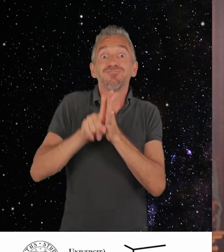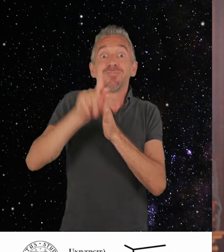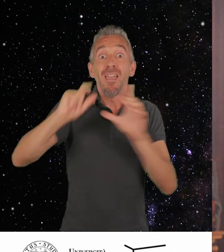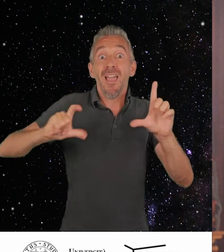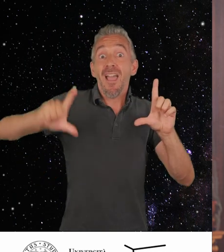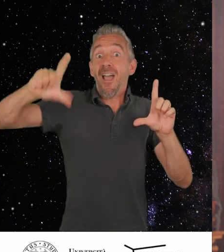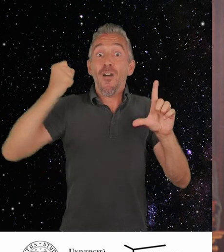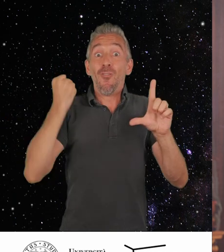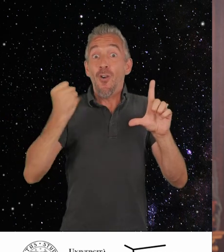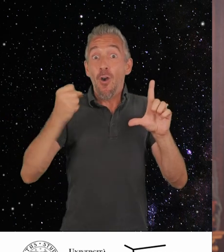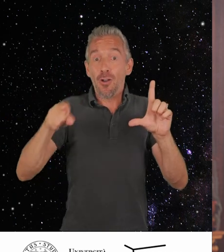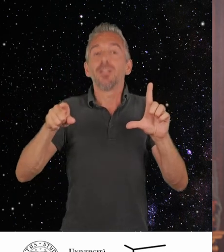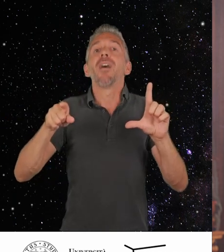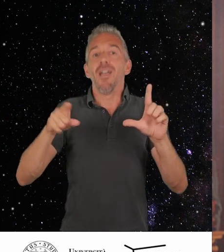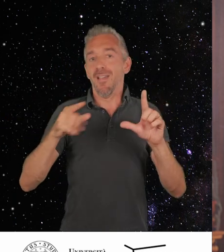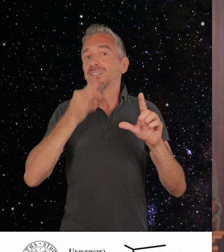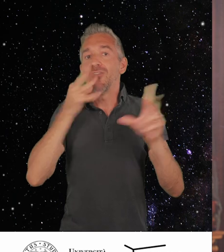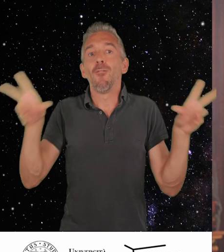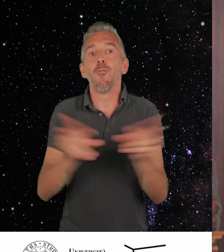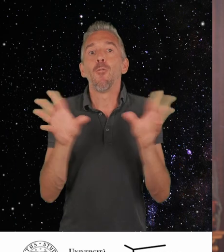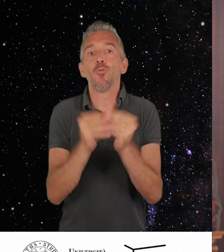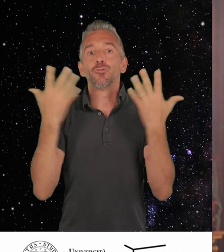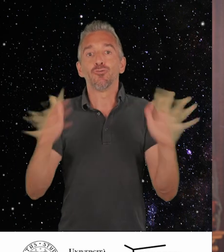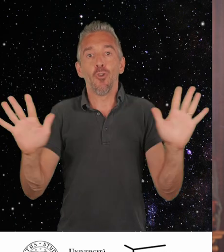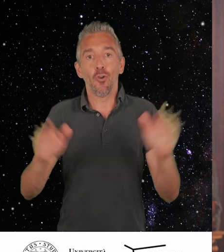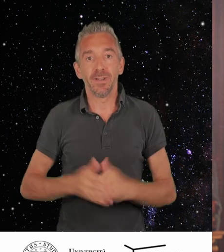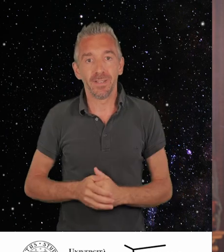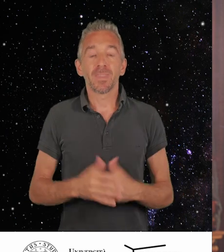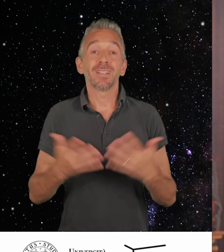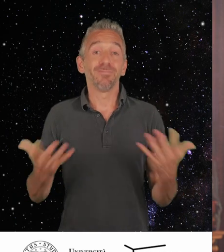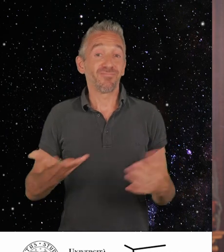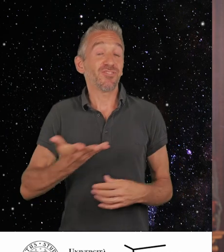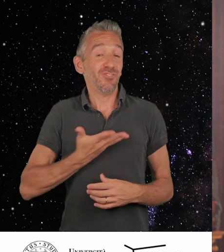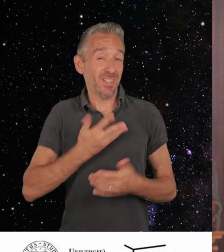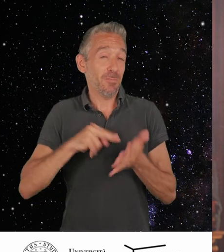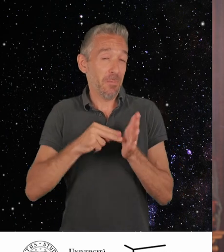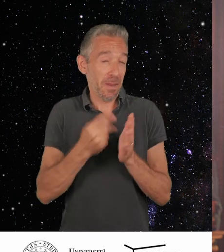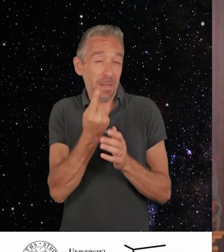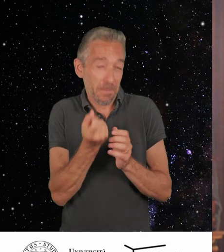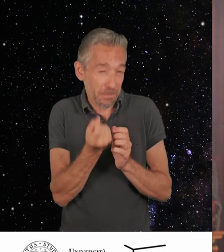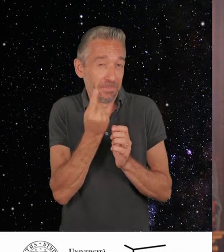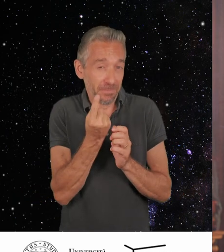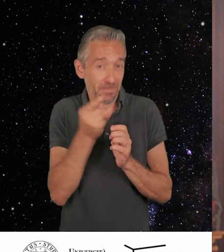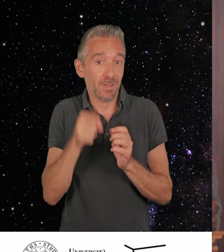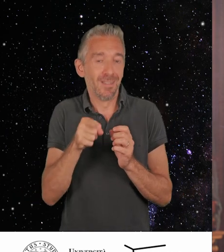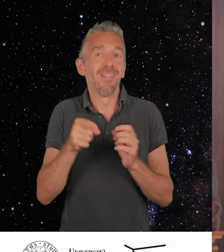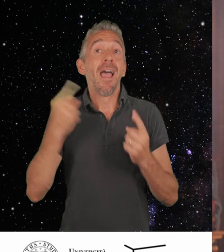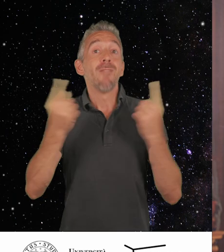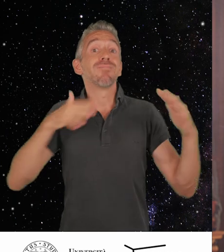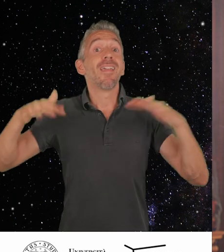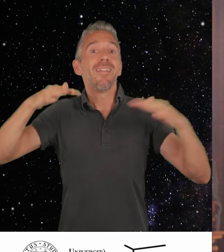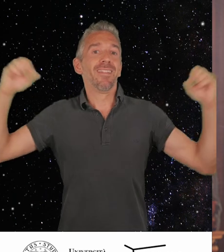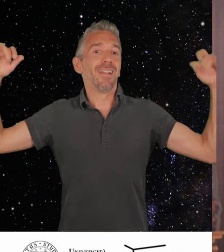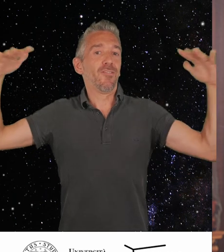sappiamo corrispondere alla nostra fusione. Ma rimane ancora un piccolo problemino, la radioattività ambientale, dovuta ai nuclei radioattivi